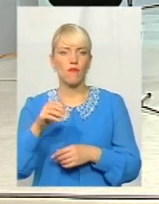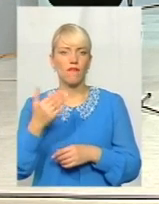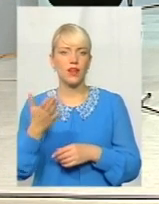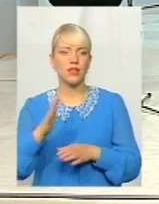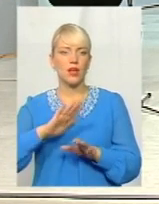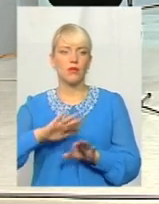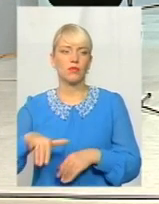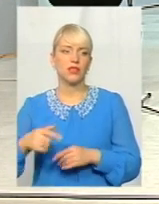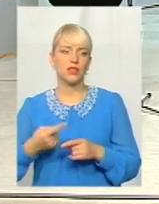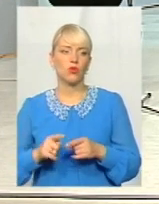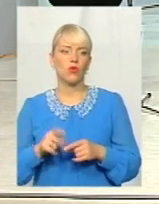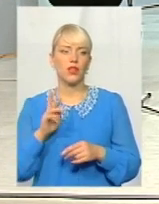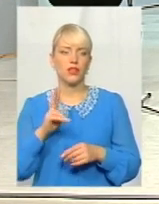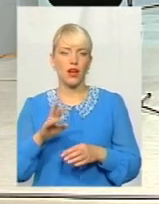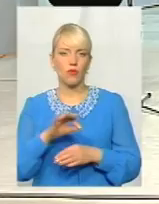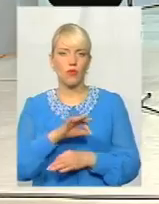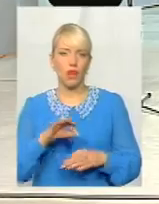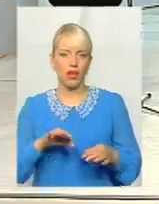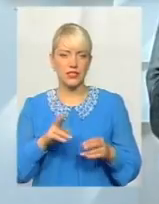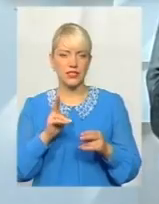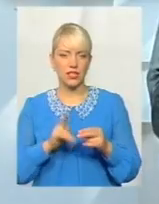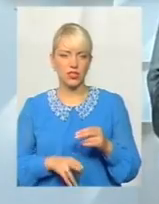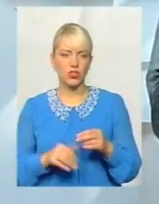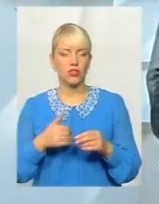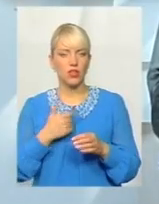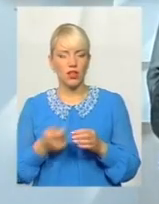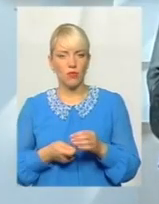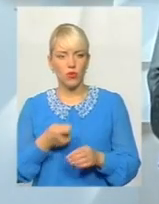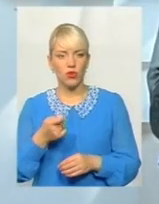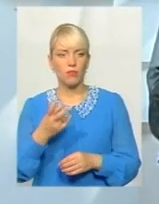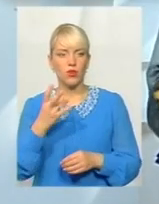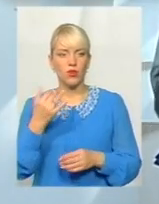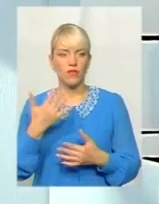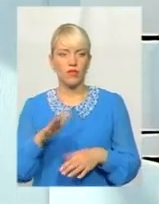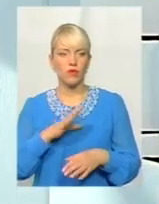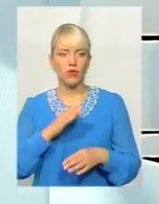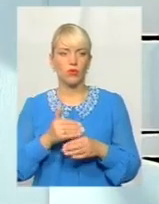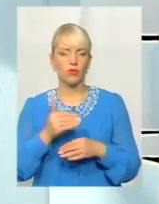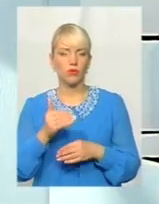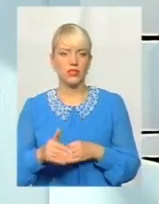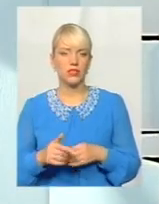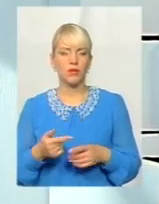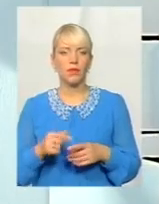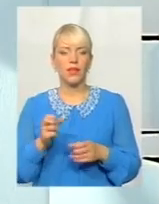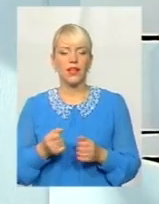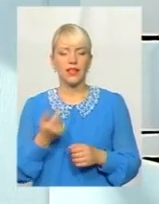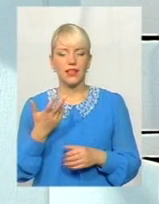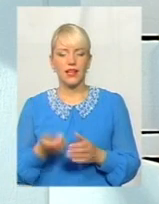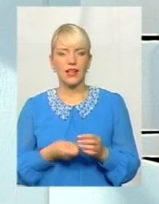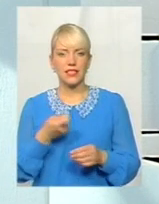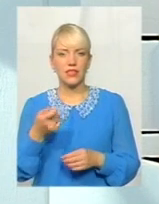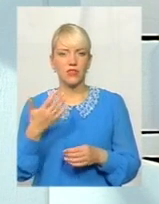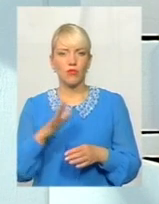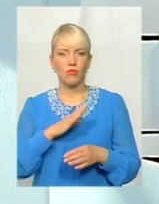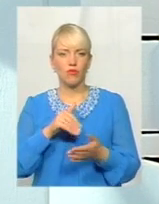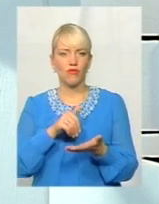проєкт закінчився, можливо, хотіли податися, але вже було ну, пізно. Так, кілька заявок, на жаль, ми відмовили.